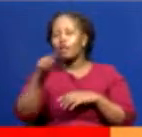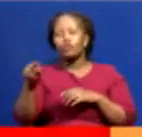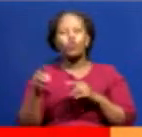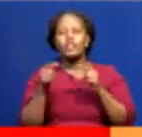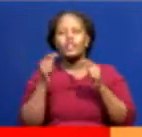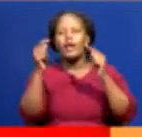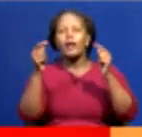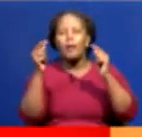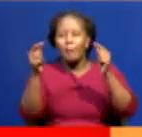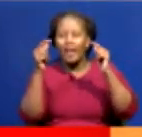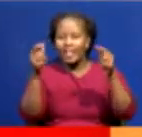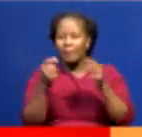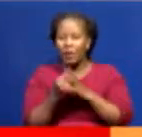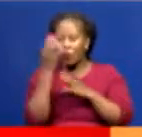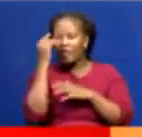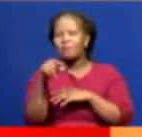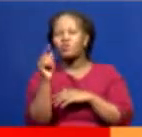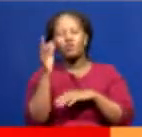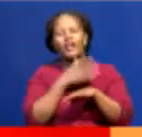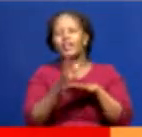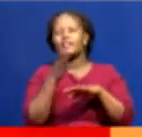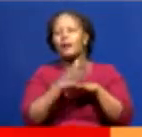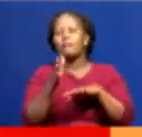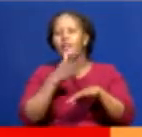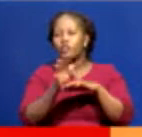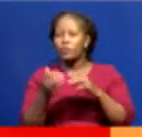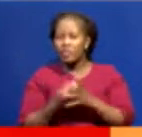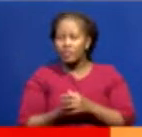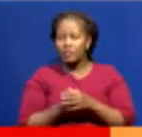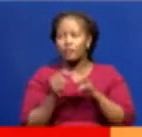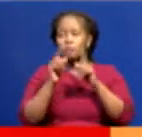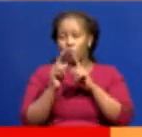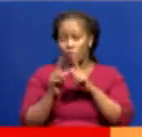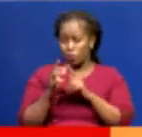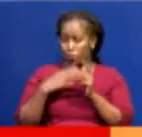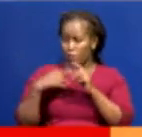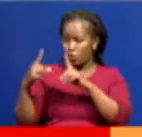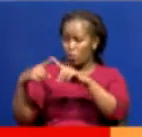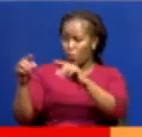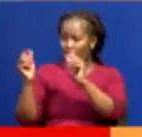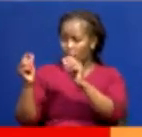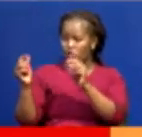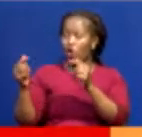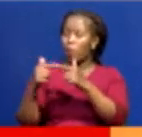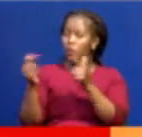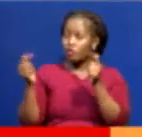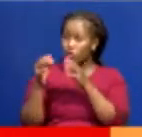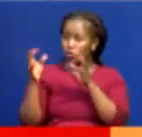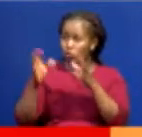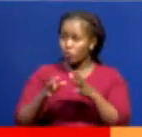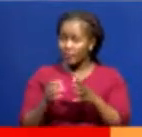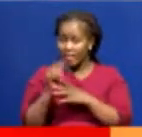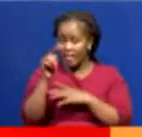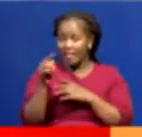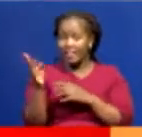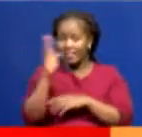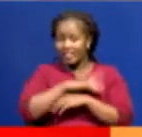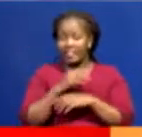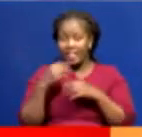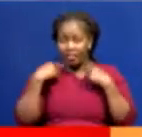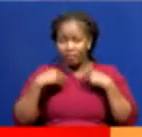sababu wanaitumia vibaya. Na mimi nataka kuambia wapinzani wetu, hizi masiku ambazo wametangaza,